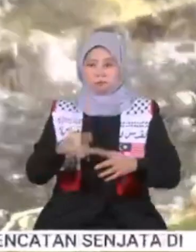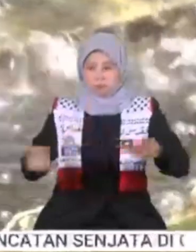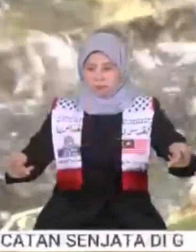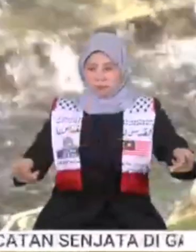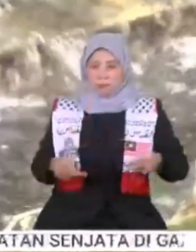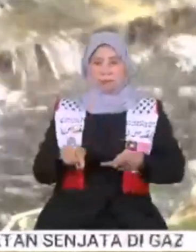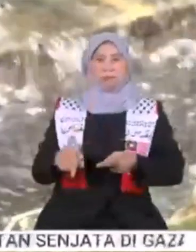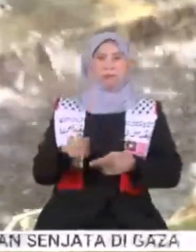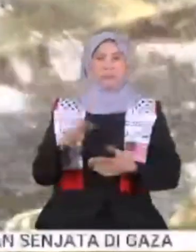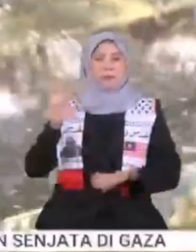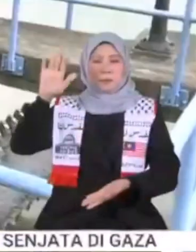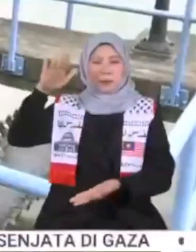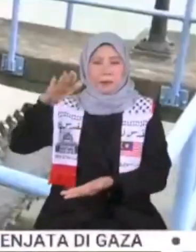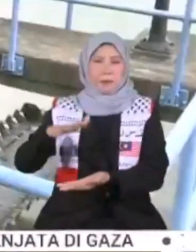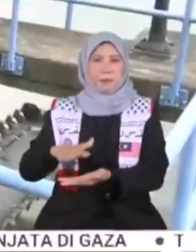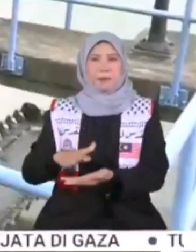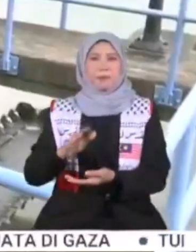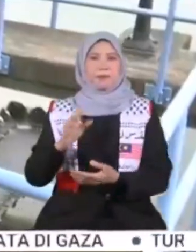lepas